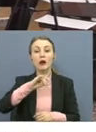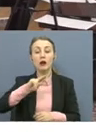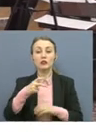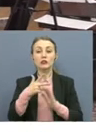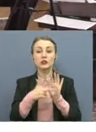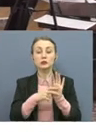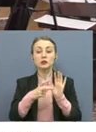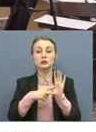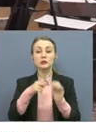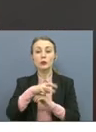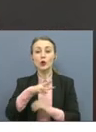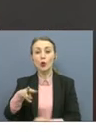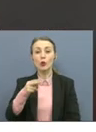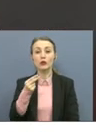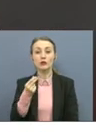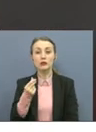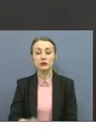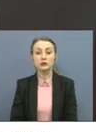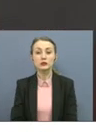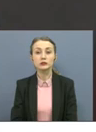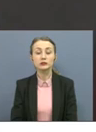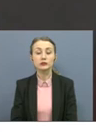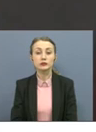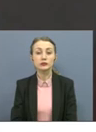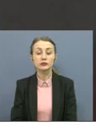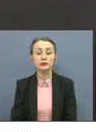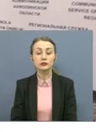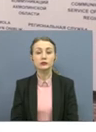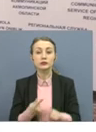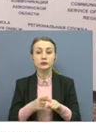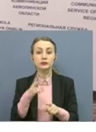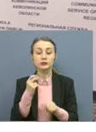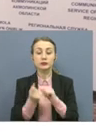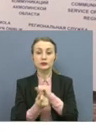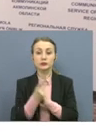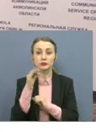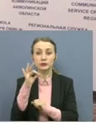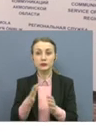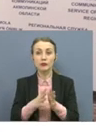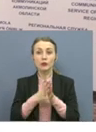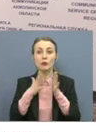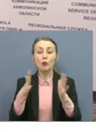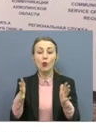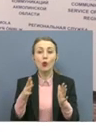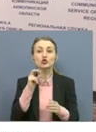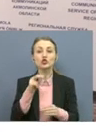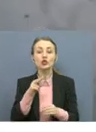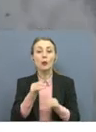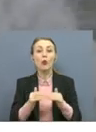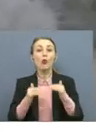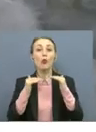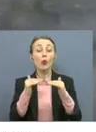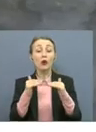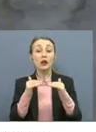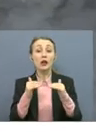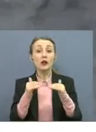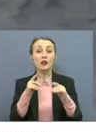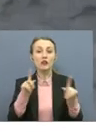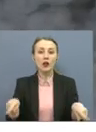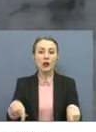Экономикалық өсім бюджеттің кіріс бөлігіне 1 миллиард 817 миллион теңге түсіріпті. Бұл белгіленген межеден 11% артық. Ауданда